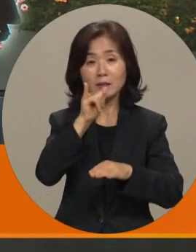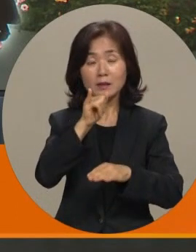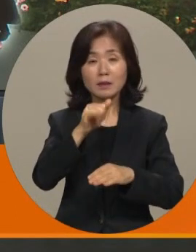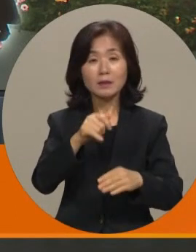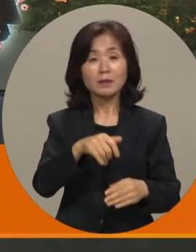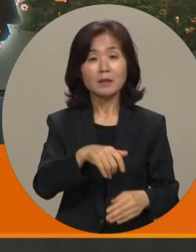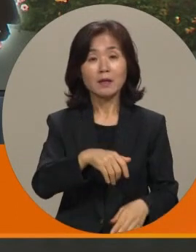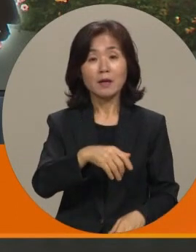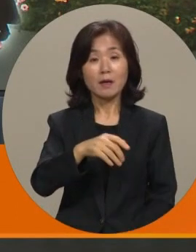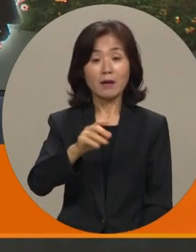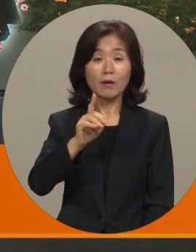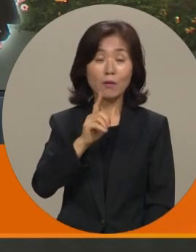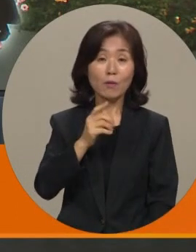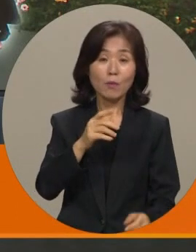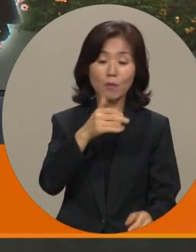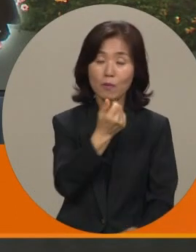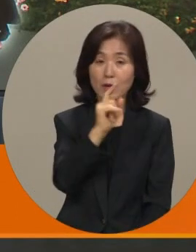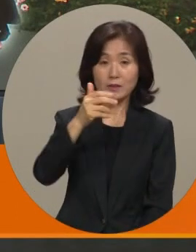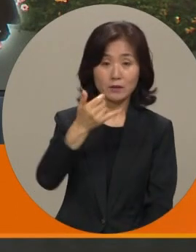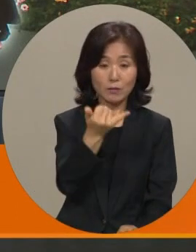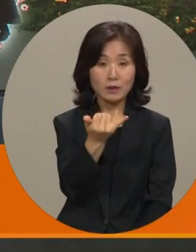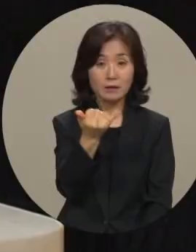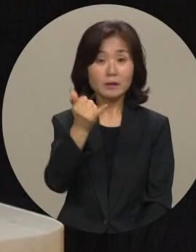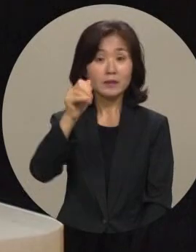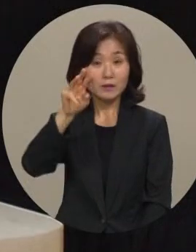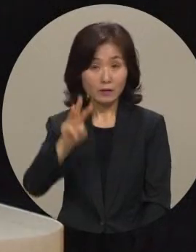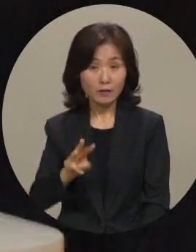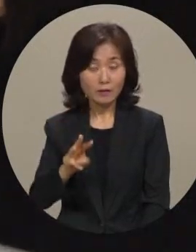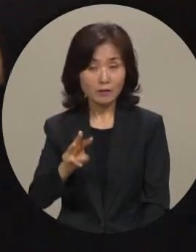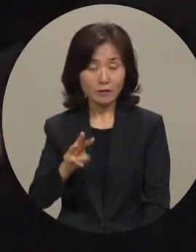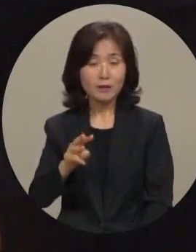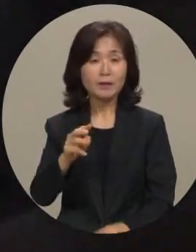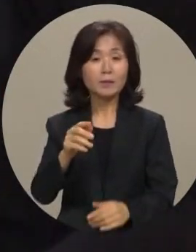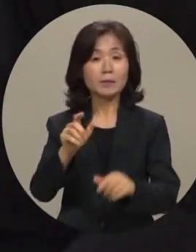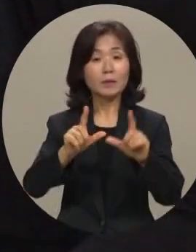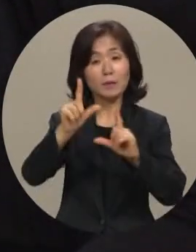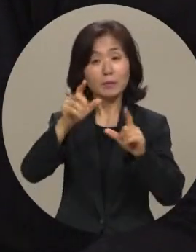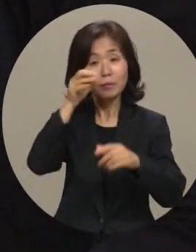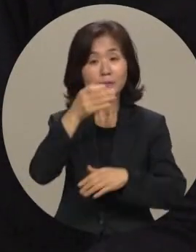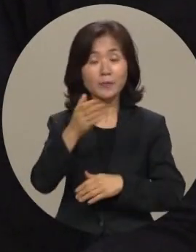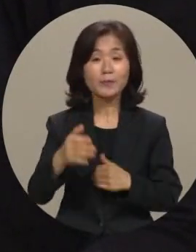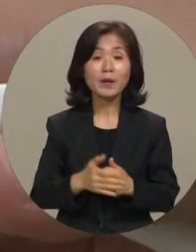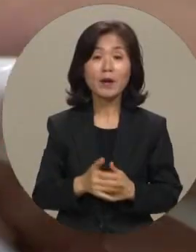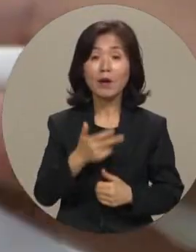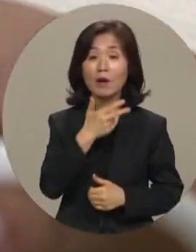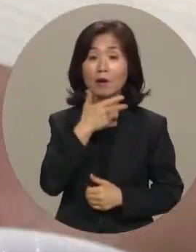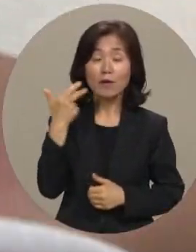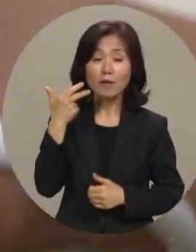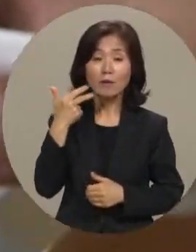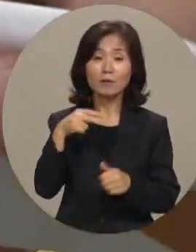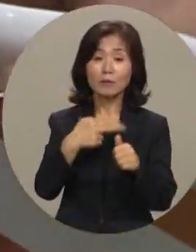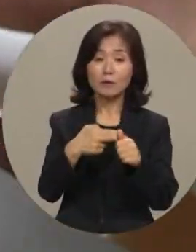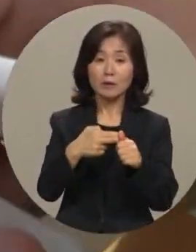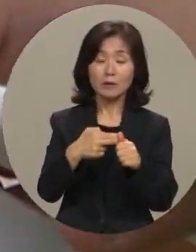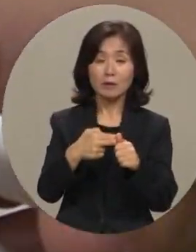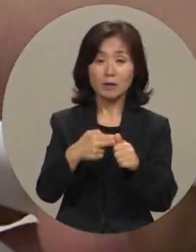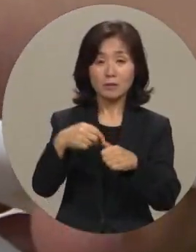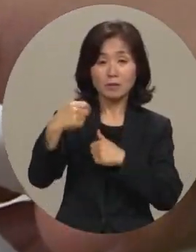금창호 기자가 소개해드립니다 민교의 지도에 따라 건